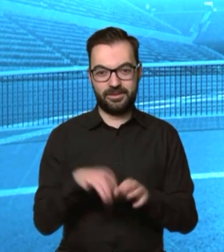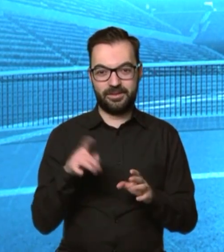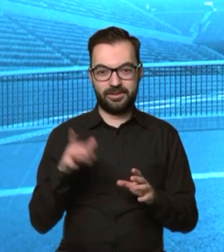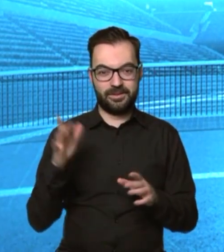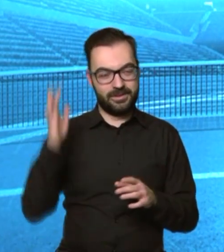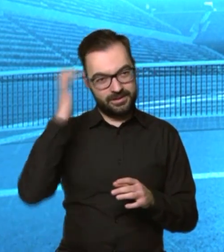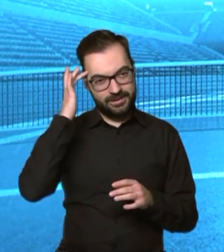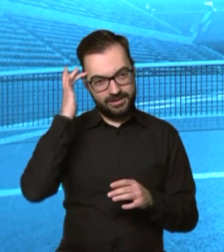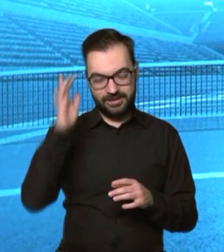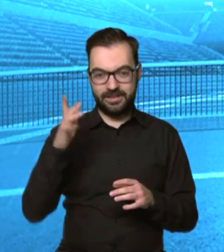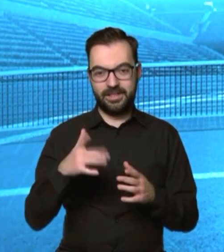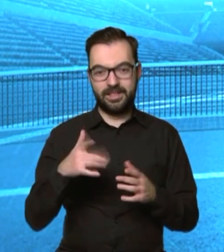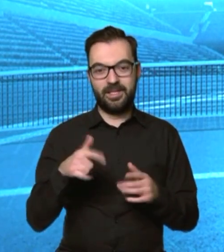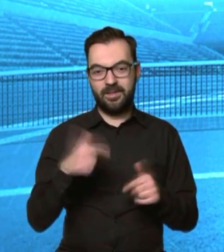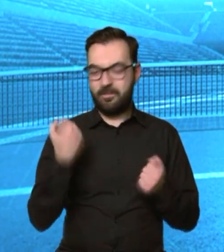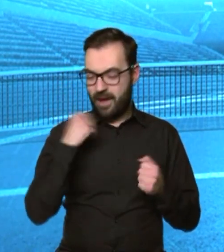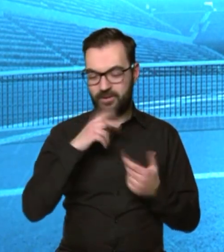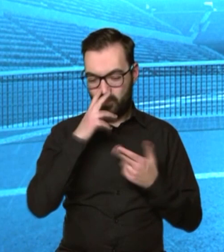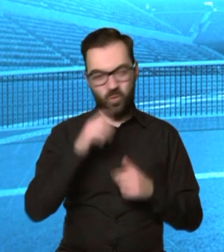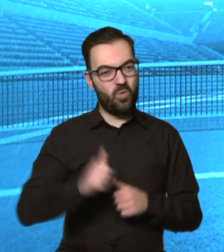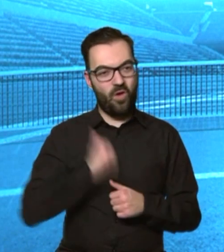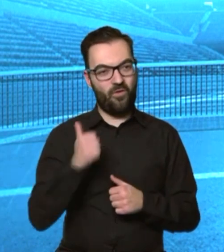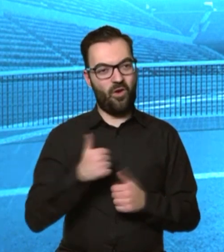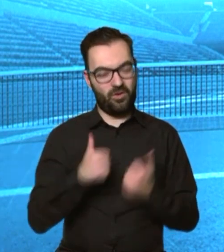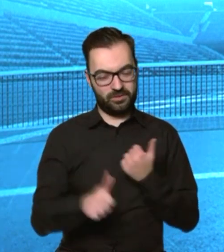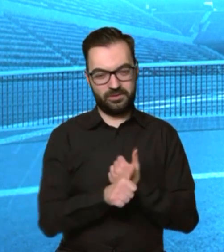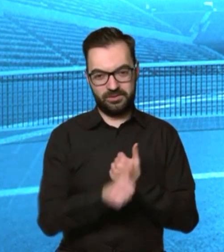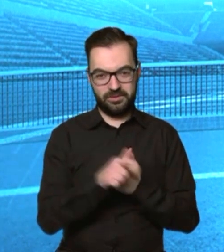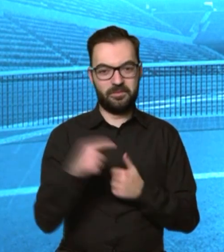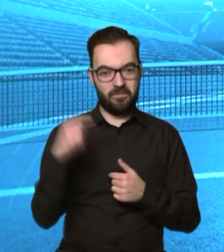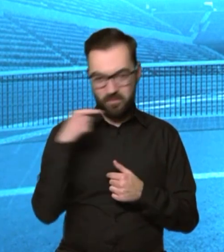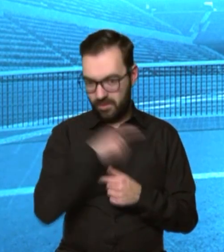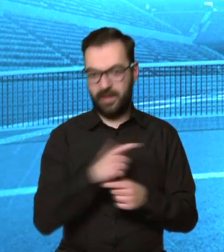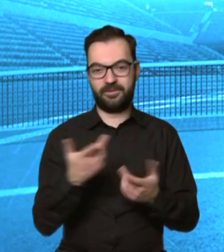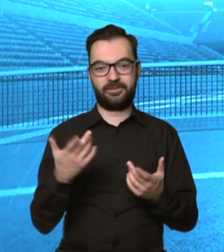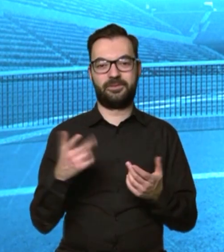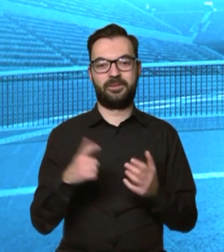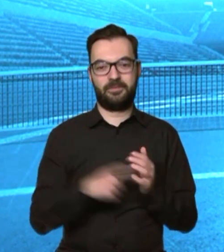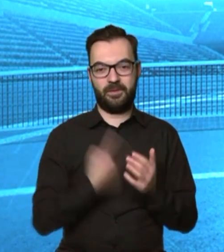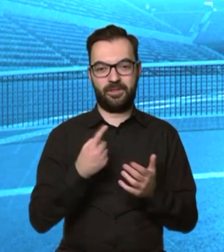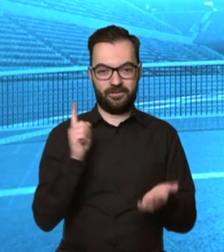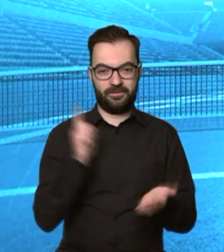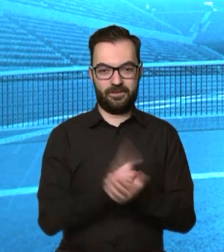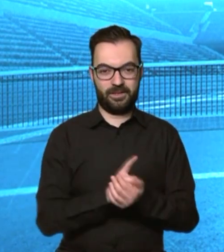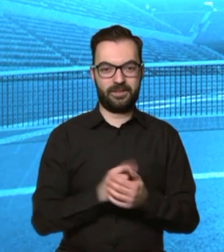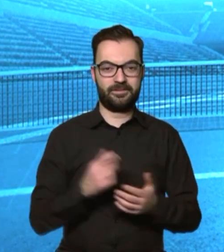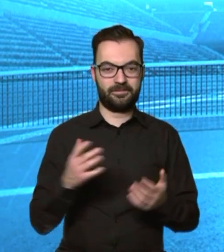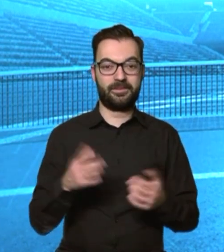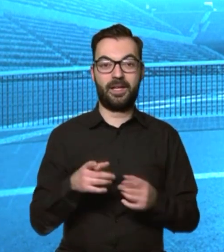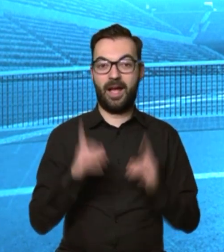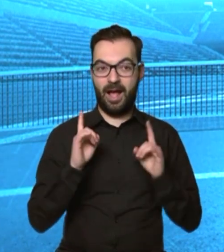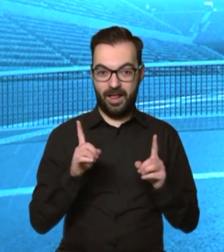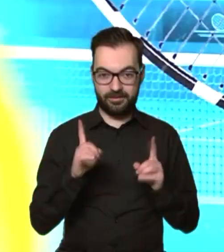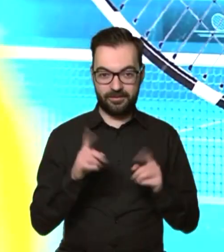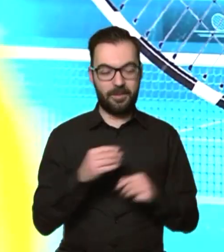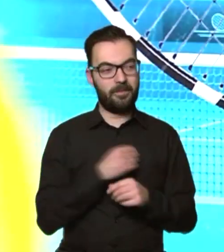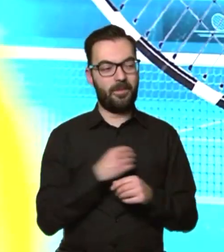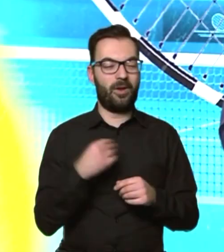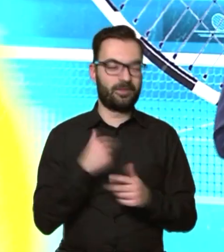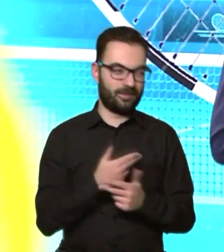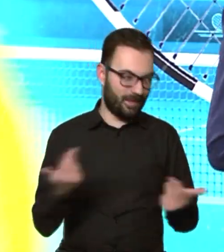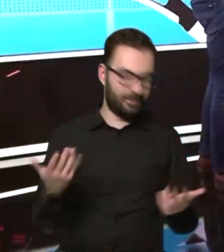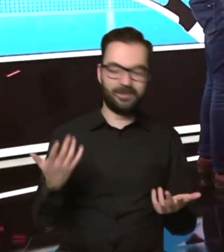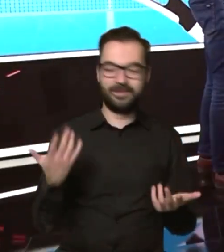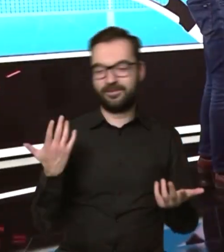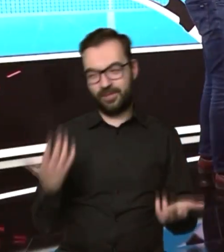że myślę, że będzie chciał tu bardzo pokazać to, że stać go na to, żeby po raz pierwszy zdobyć ten tytuł, ale... Polskie wątki. Polskie